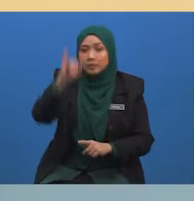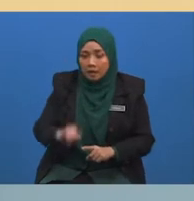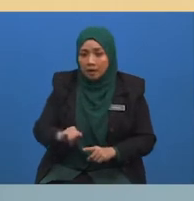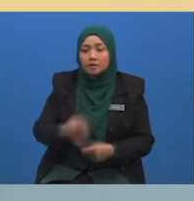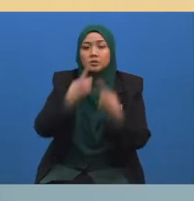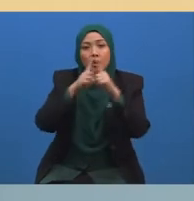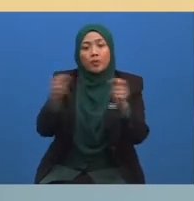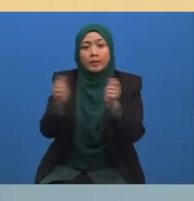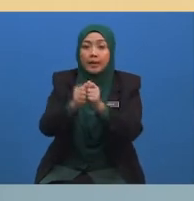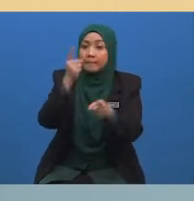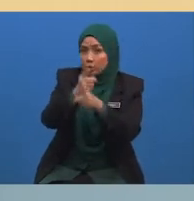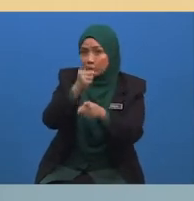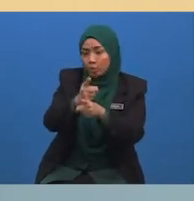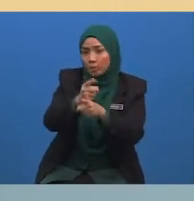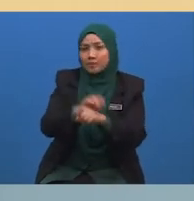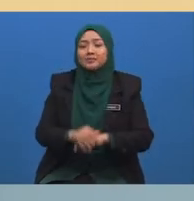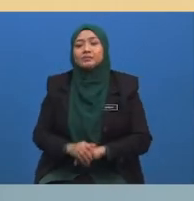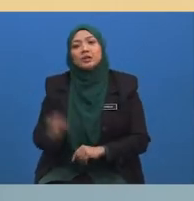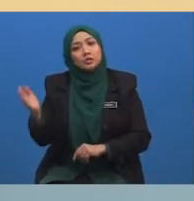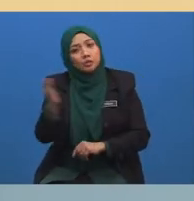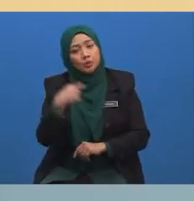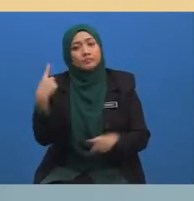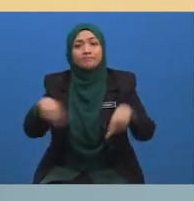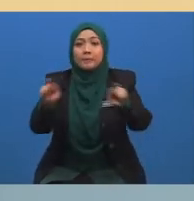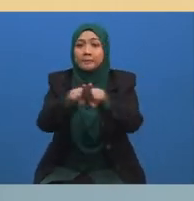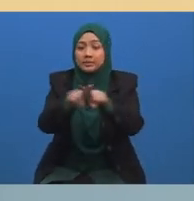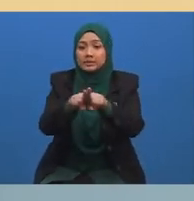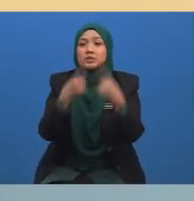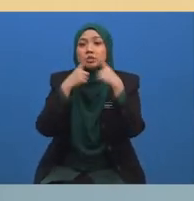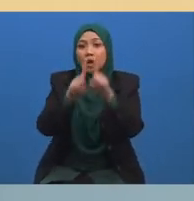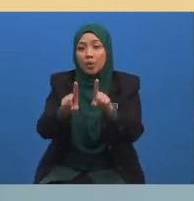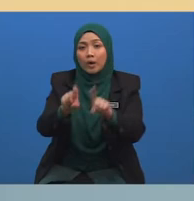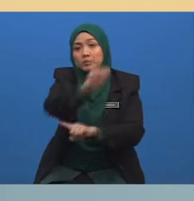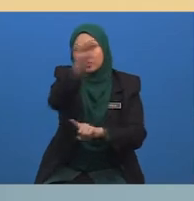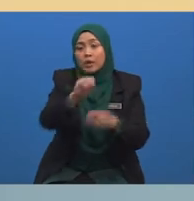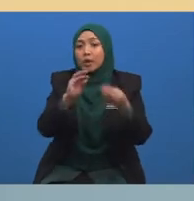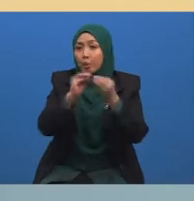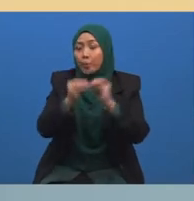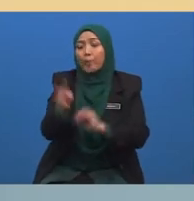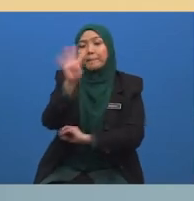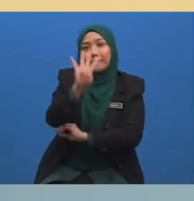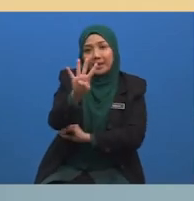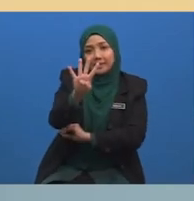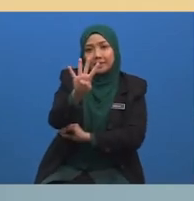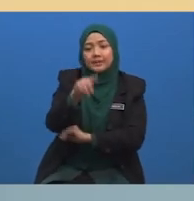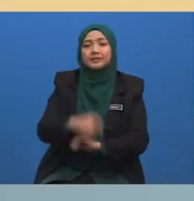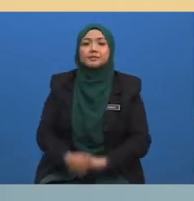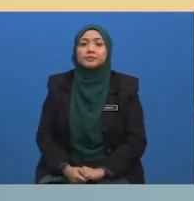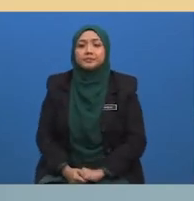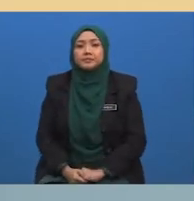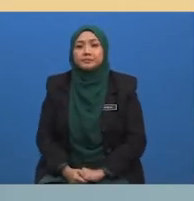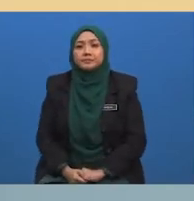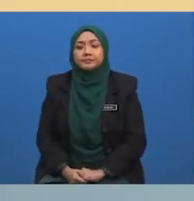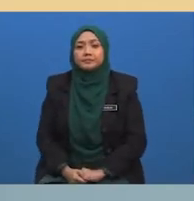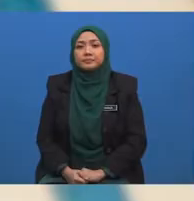sekali. Jom sama-sama kita menjawab soalan yang terakhir iaitu soalan yang